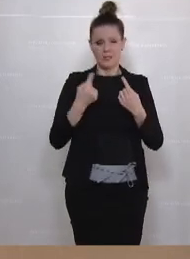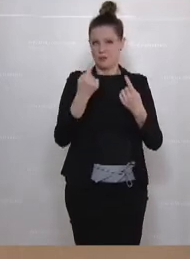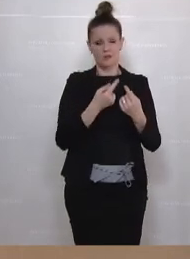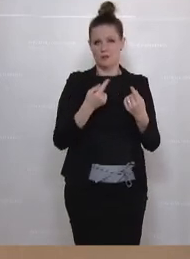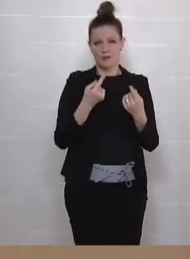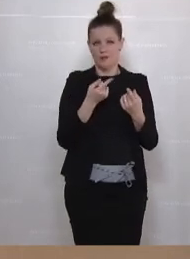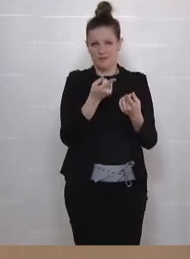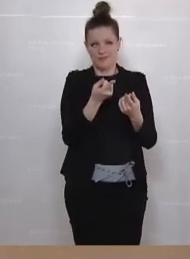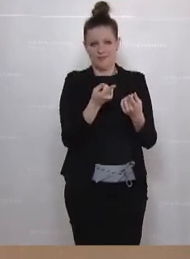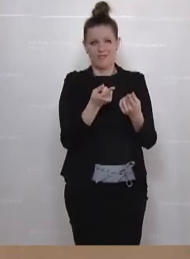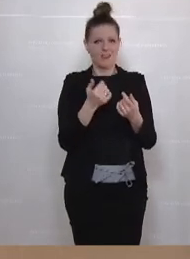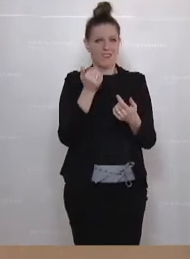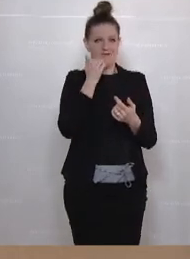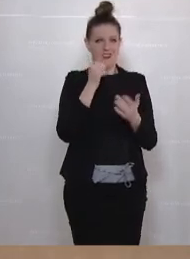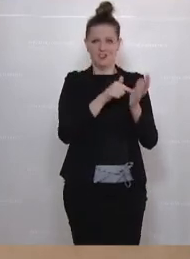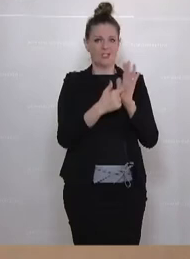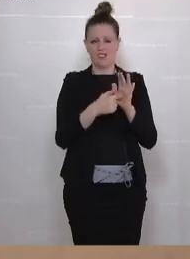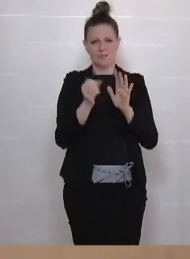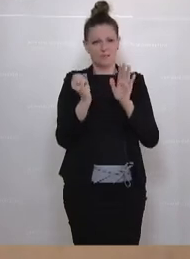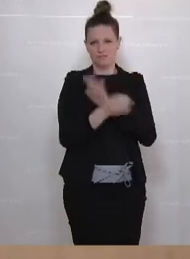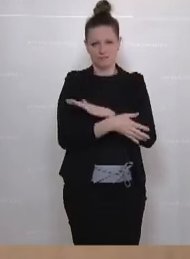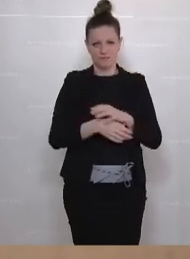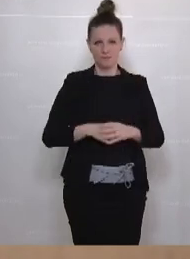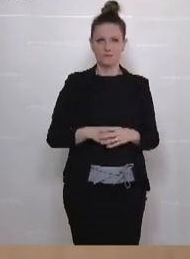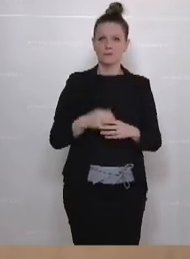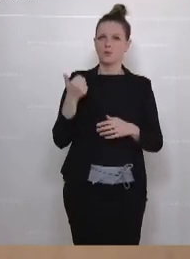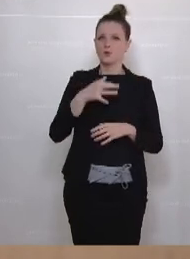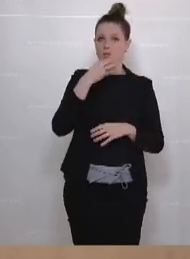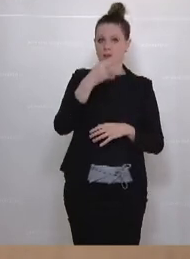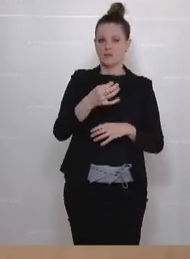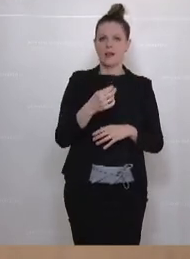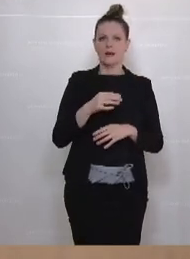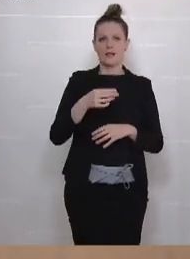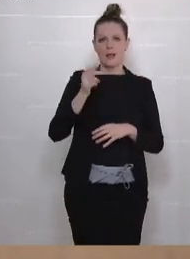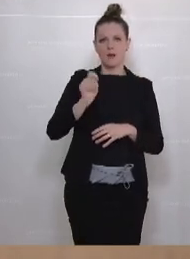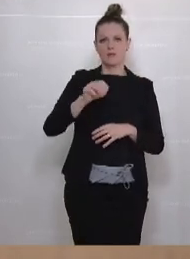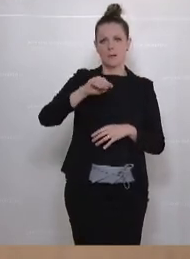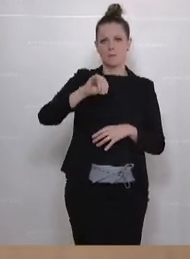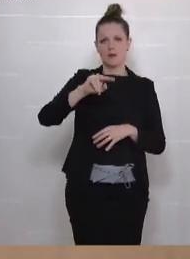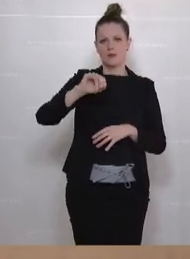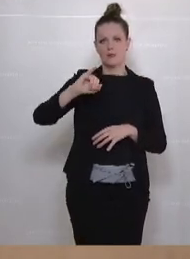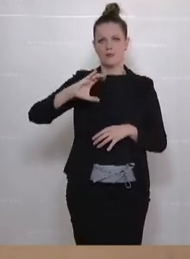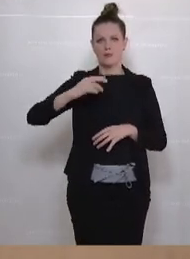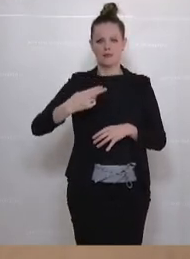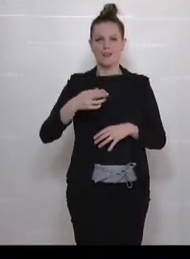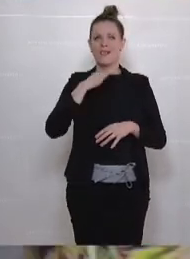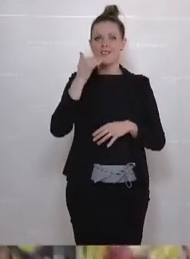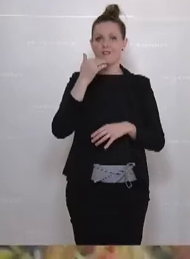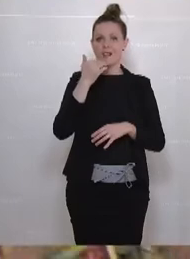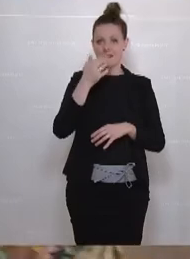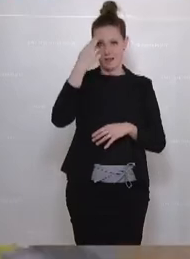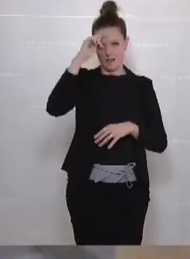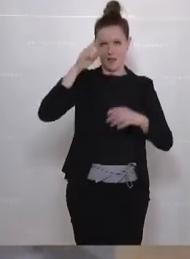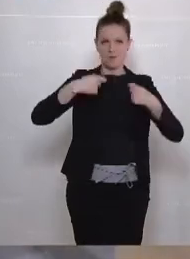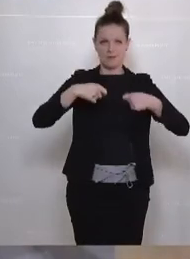entsorgt werden sollte. Die nächste Zusatzfrage stellt der Abgeordnete Minich. Vielen Dank, Herr Präsident. Sehr